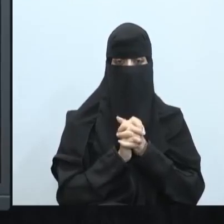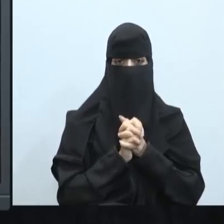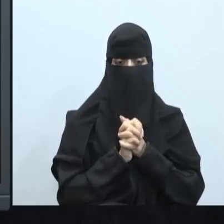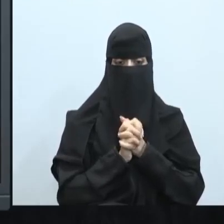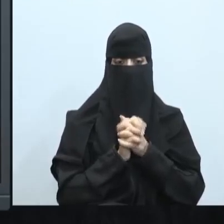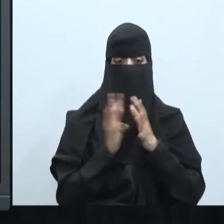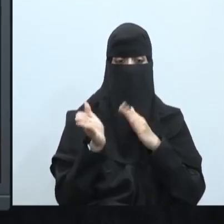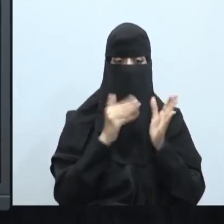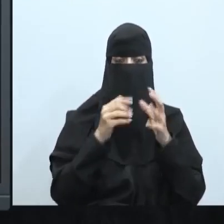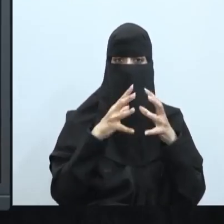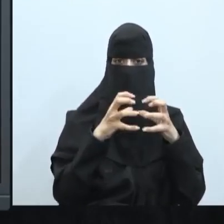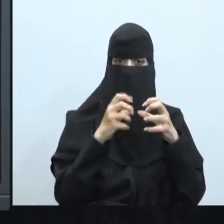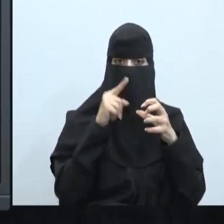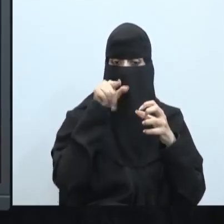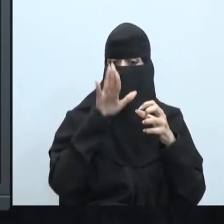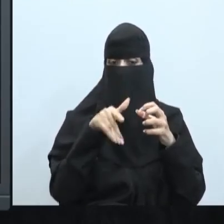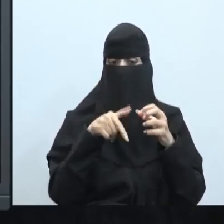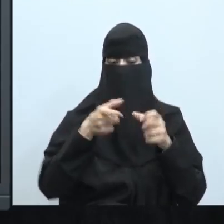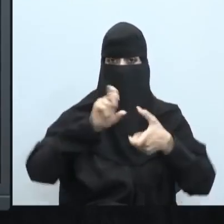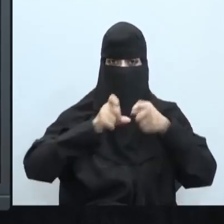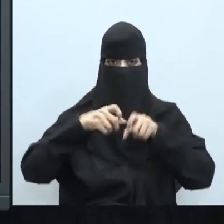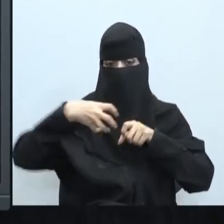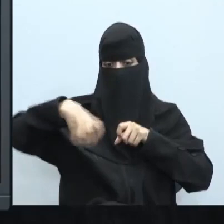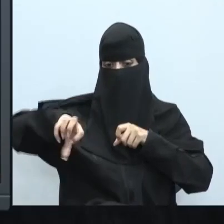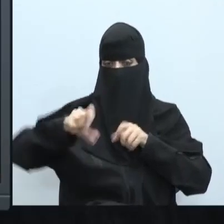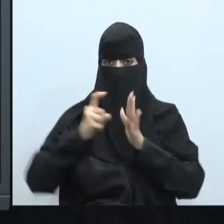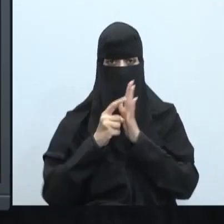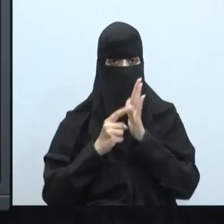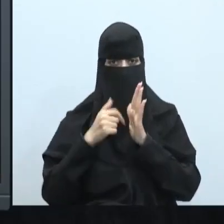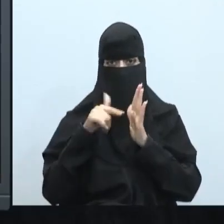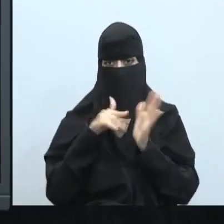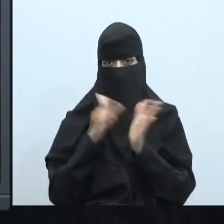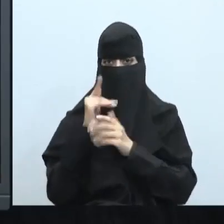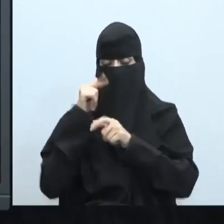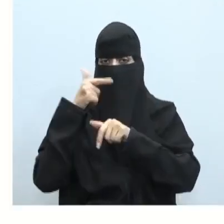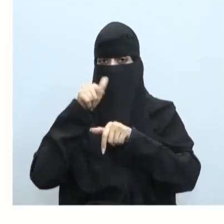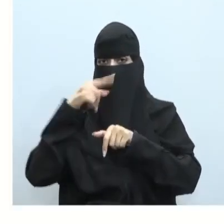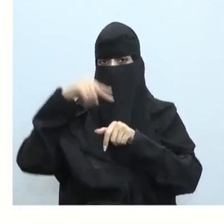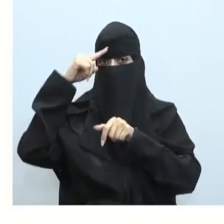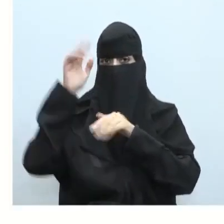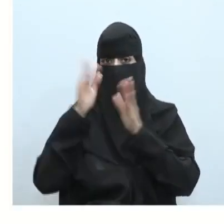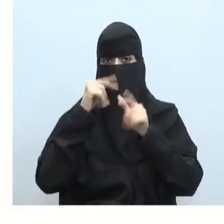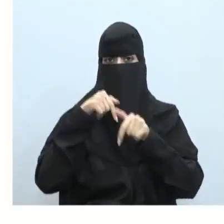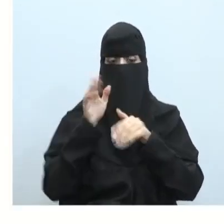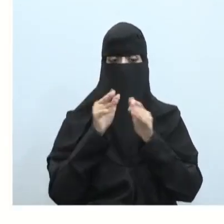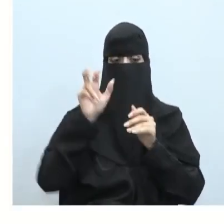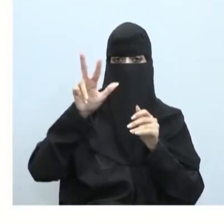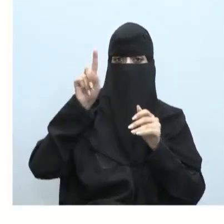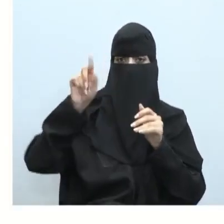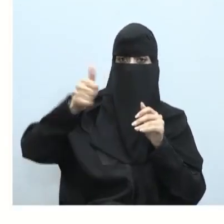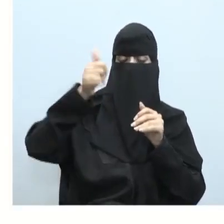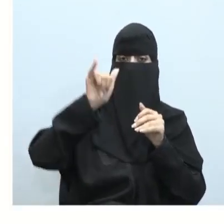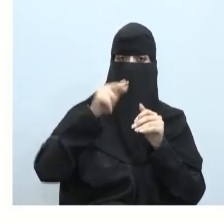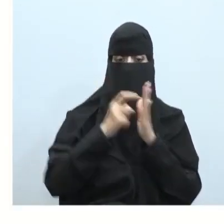مختلفه في المفسر المفسر هو مكون مستقل عن نظام التشغيل فعلى سبيل المثال يمكن المترجم البايثون العمل على